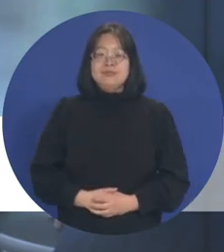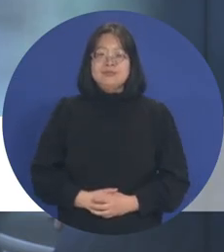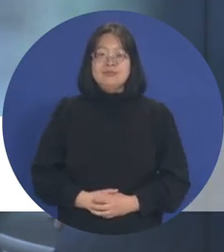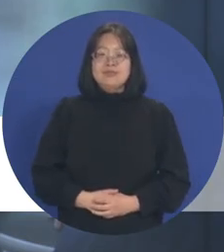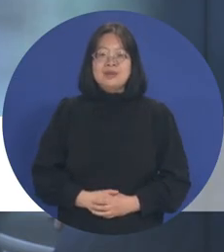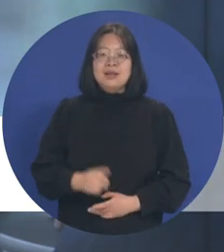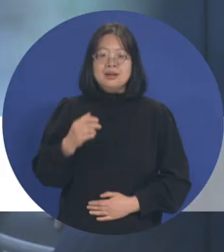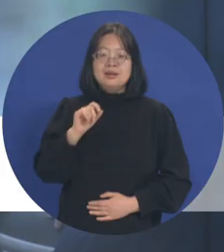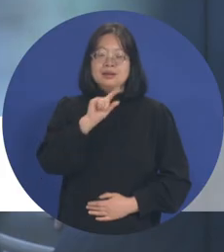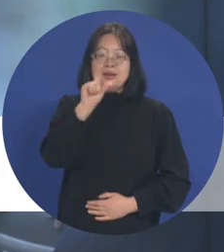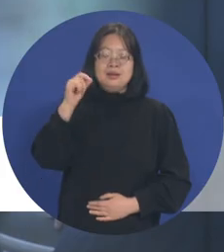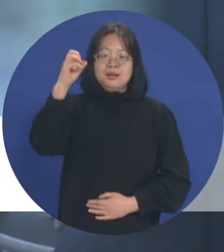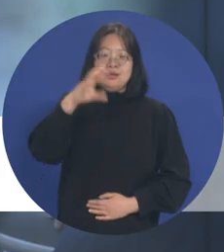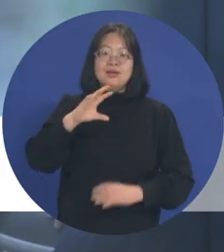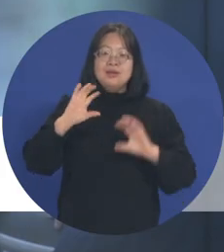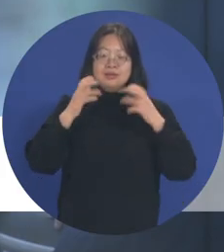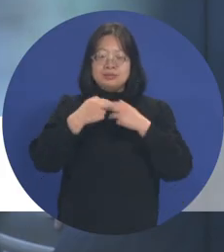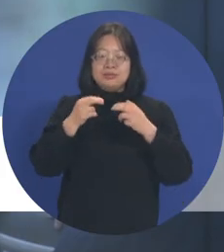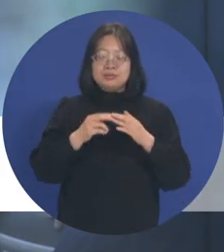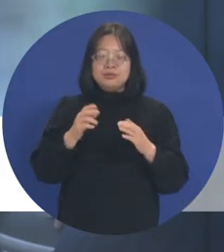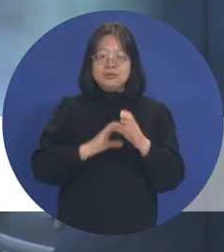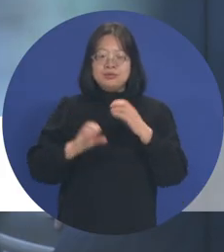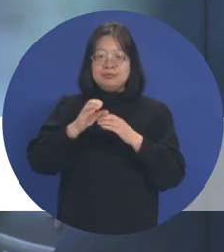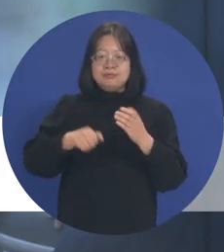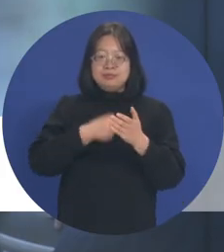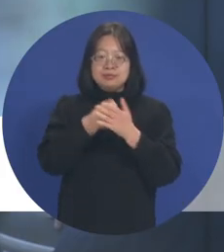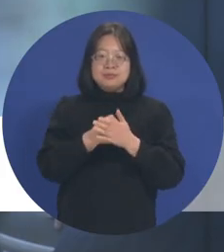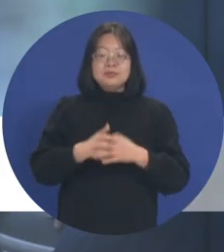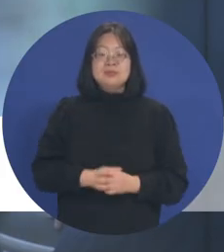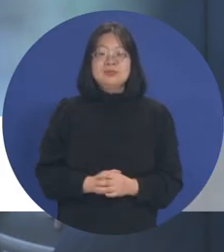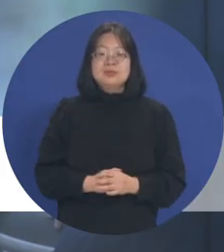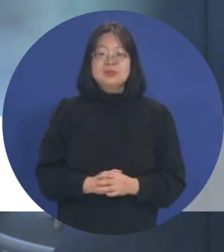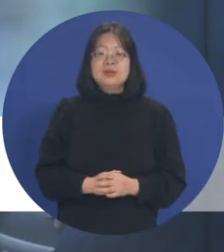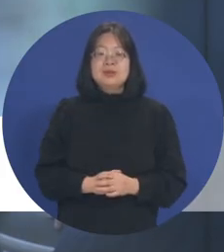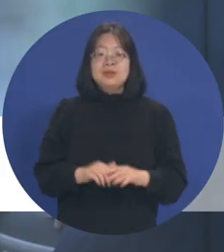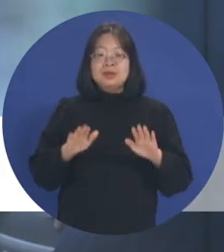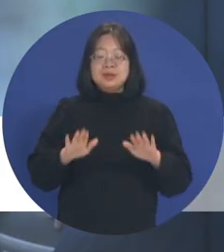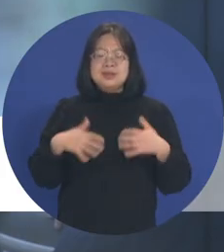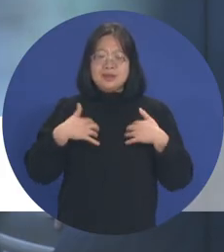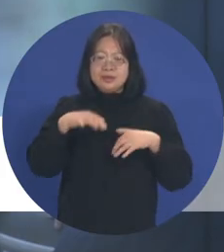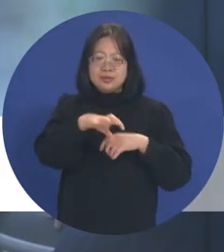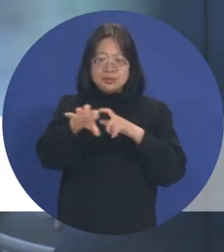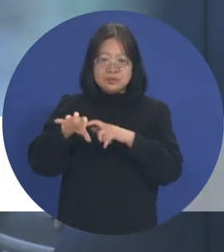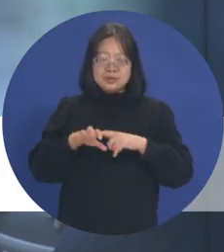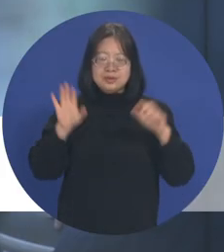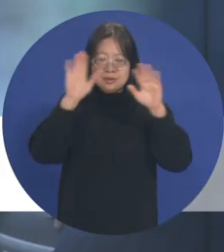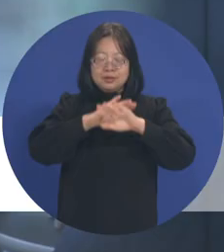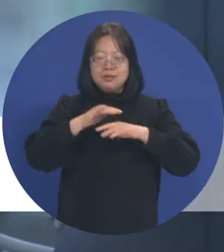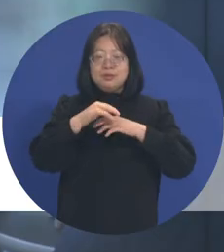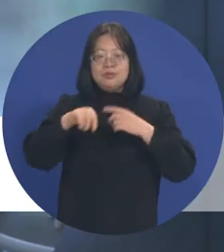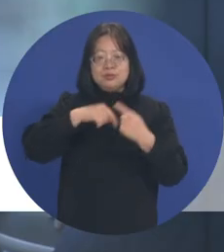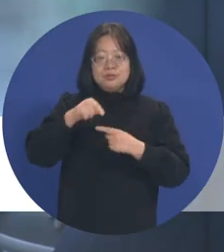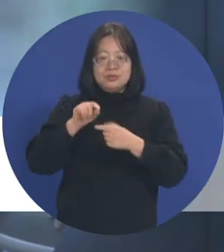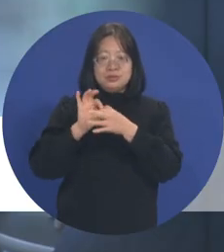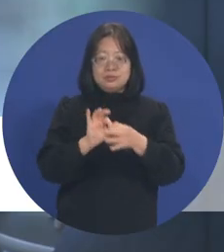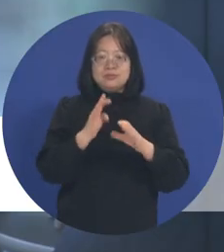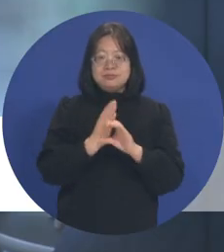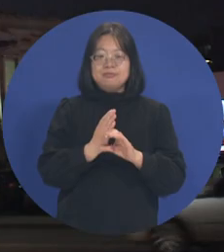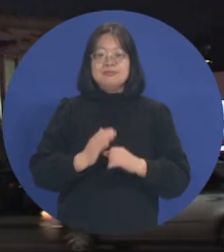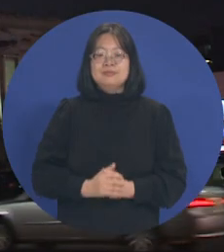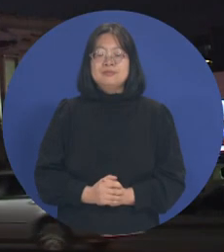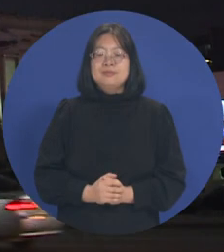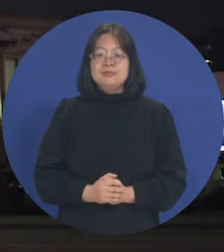달빛 어린이 병원을 추가로 지정하고 올해부터는 취약지 야간휴일 진료기관도 함께 운영 중인데요. 자세한 내용 보시죠.